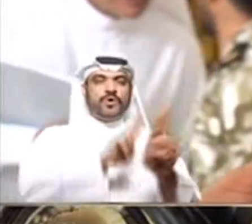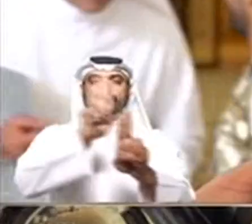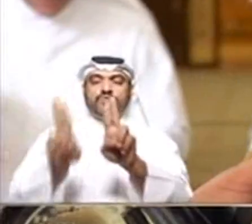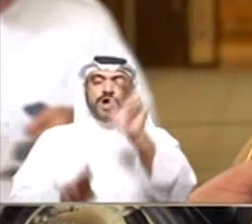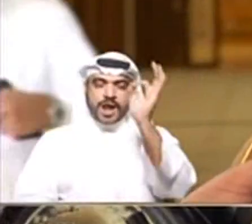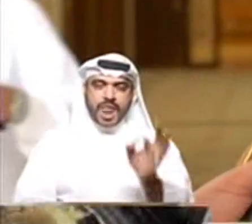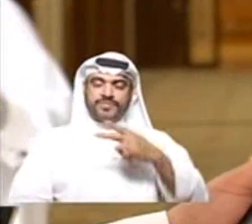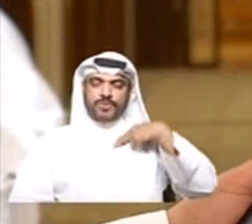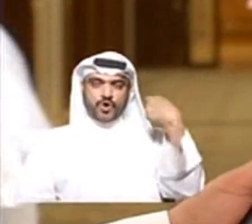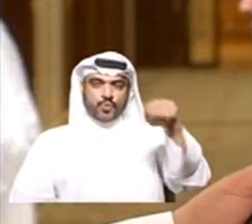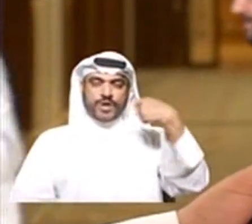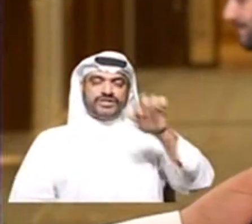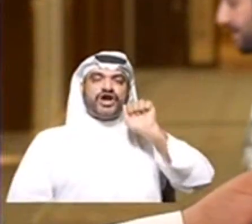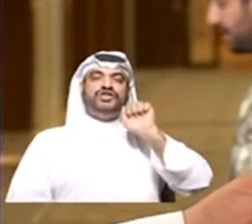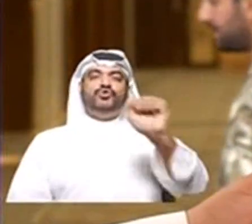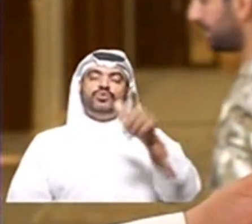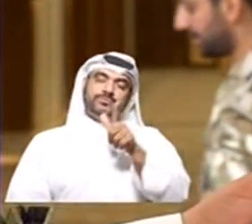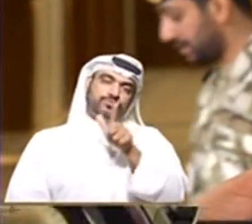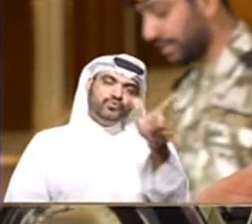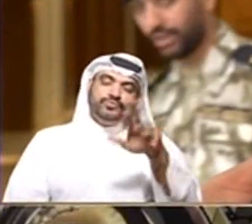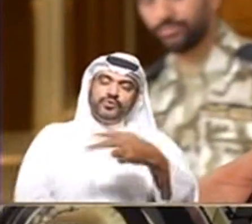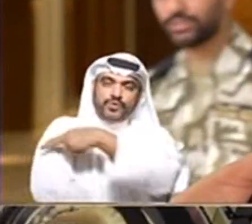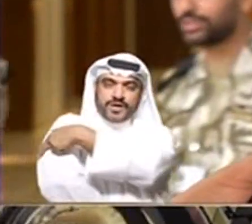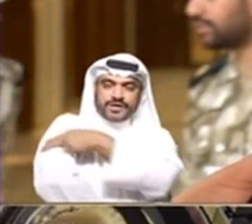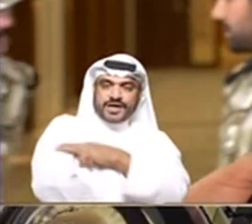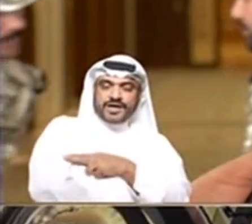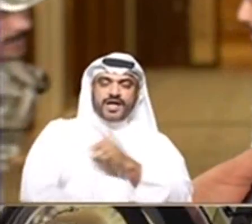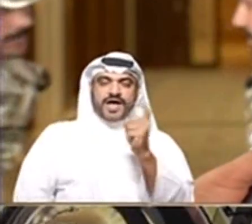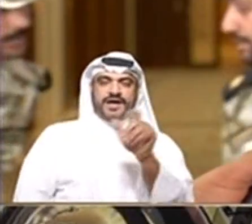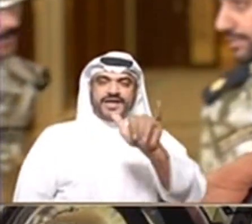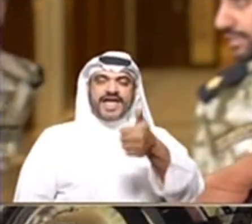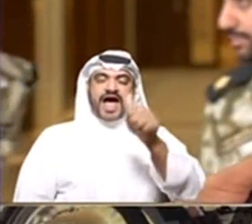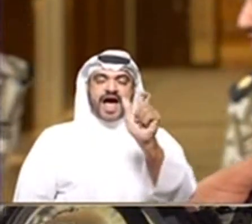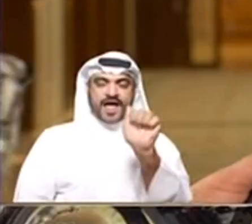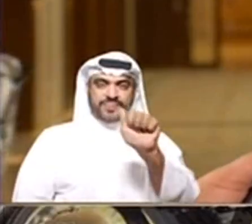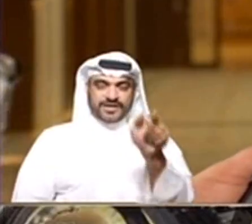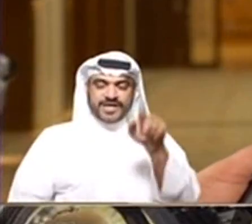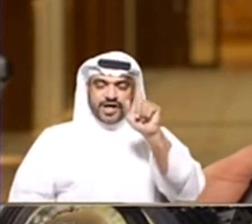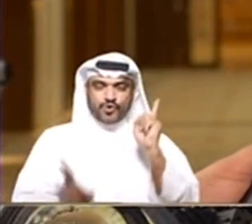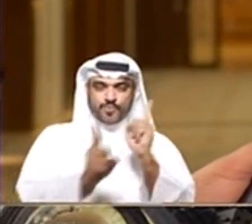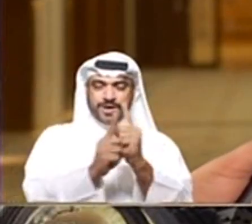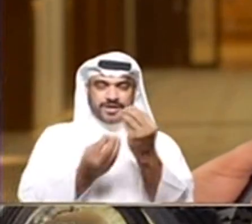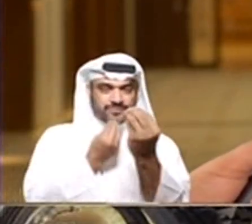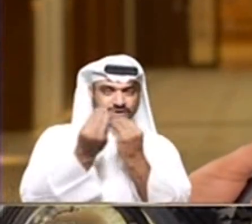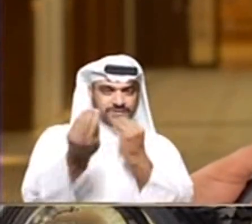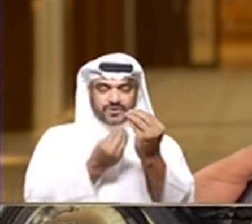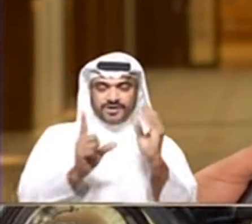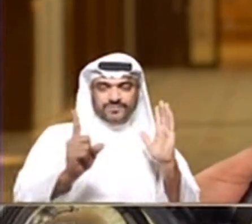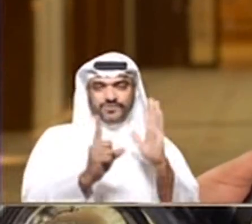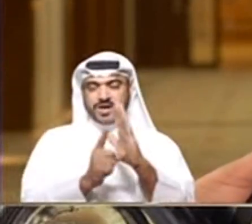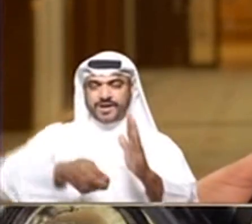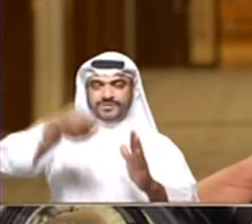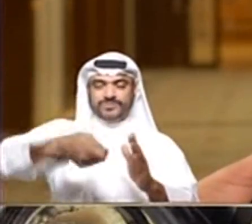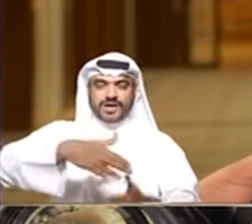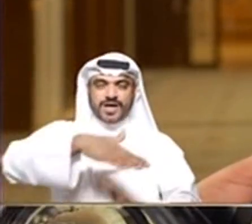كان سيقدم قبل الأخ رياض العدساني. تشرفنا اليوم أنا وهو بمقابلة صاحب